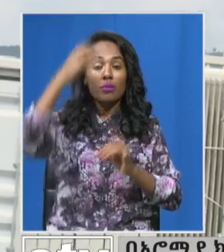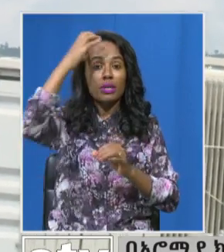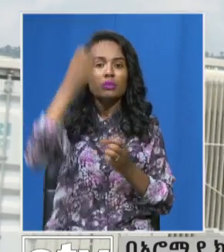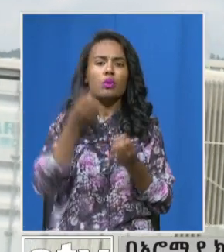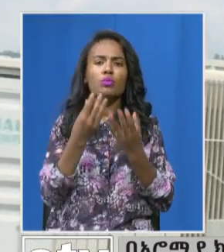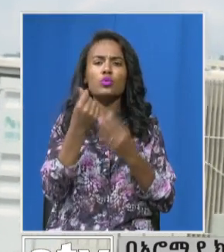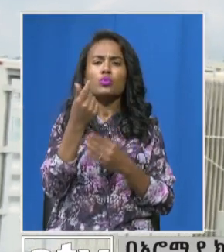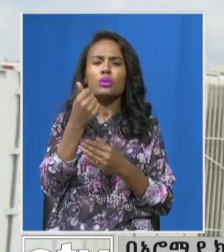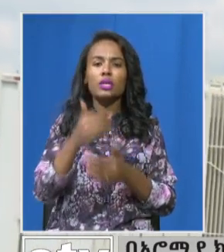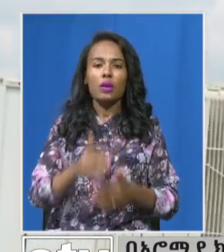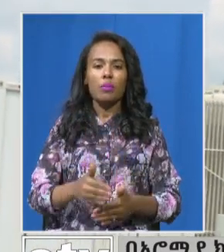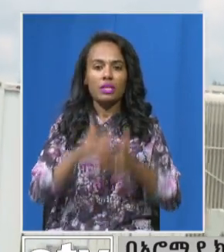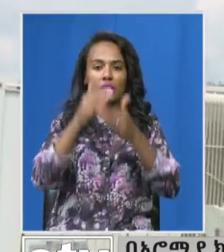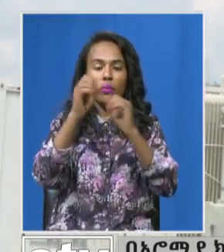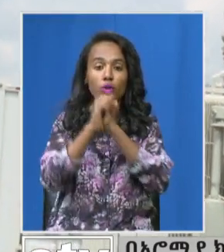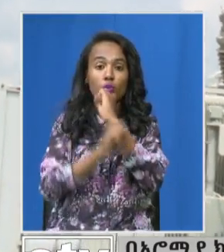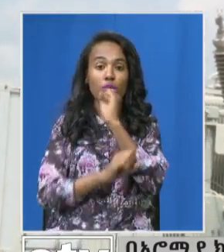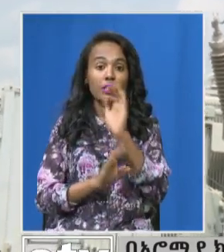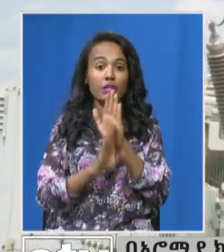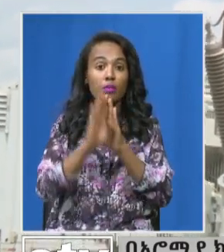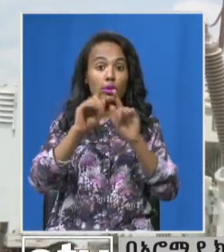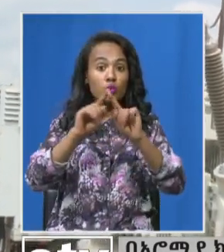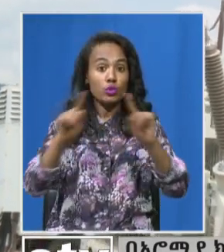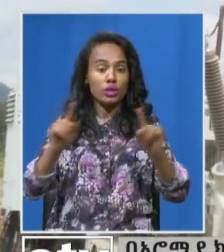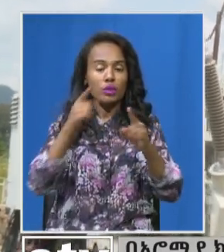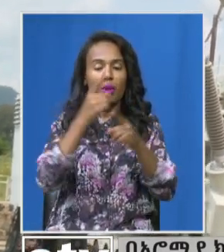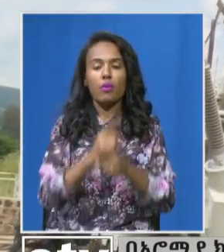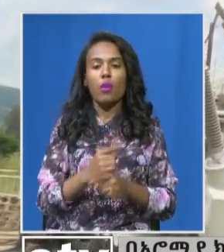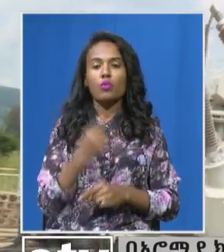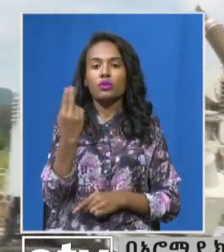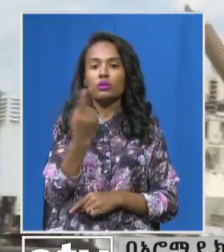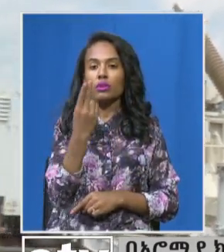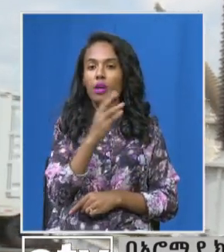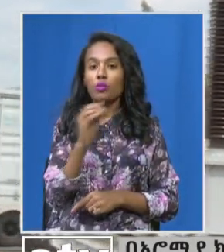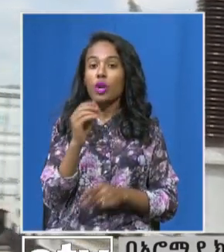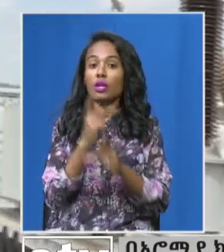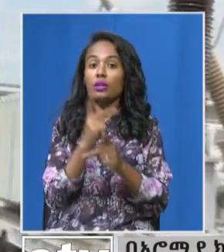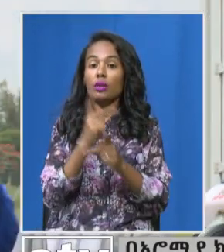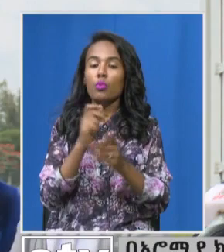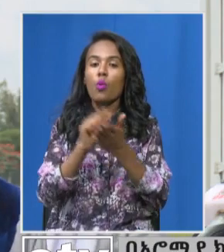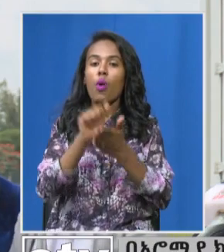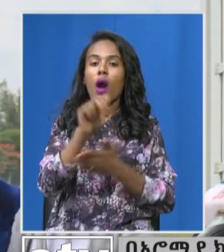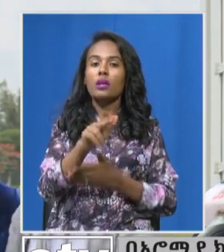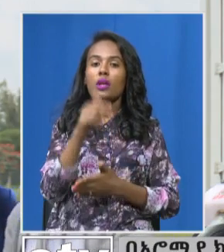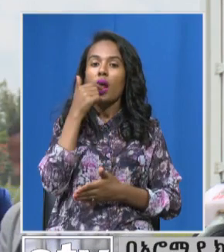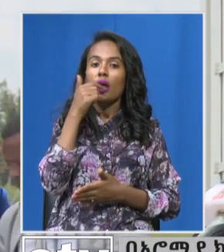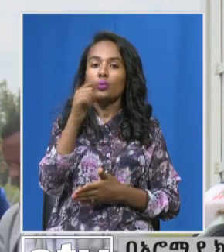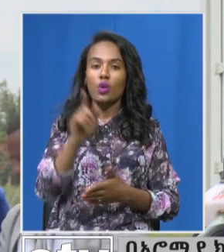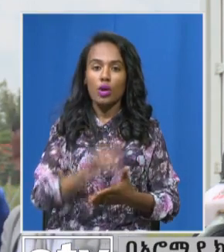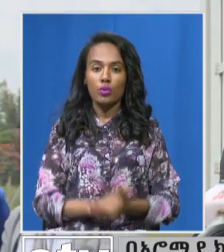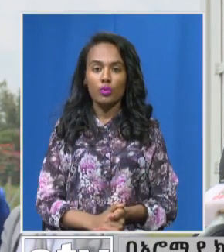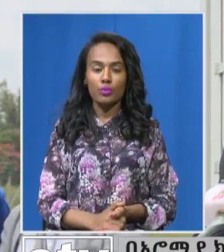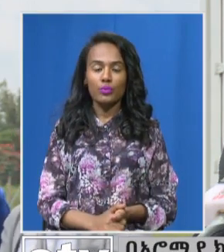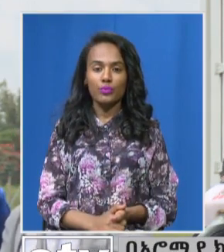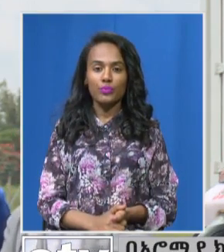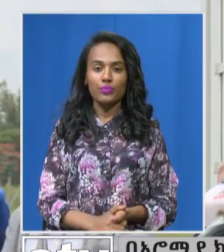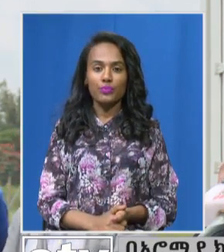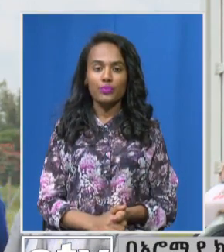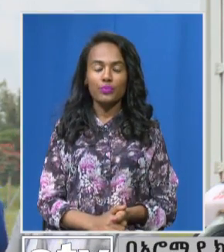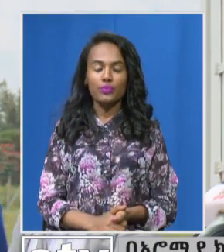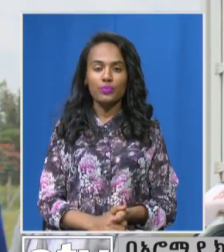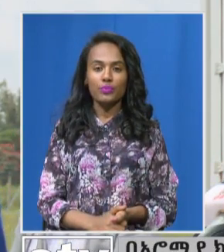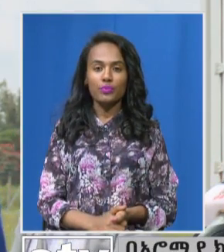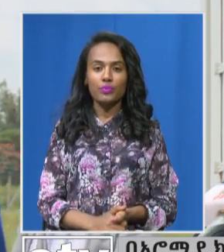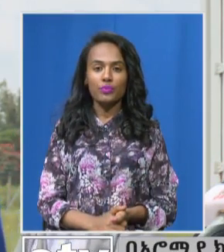ብር የሚያስገነባቸው መሰረተ ልማቶችን ግን በአግባቡ እንድትጠቀሙና እንድትጠብቁ አደራላችኋለሁ። አከት ጋርጋራም ተኒፊ ጅሩኬ